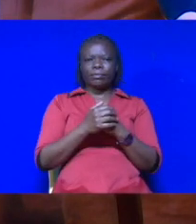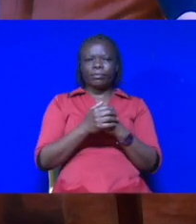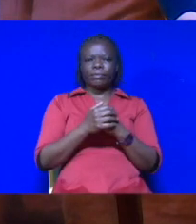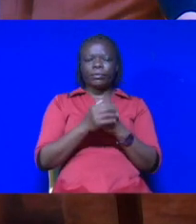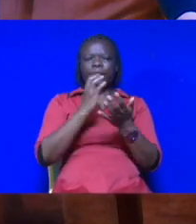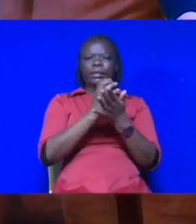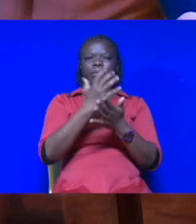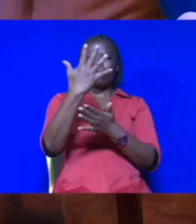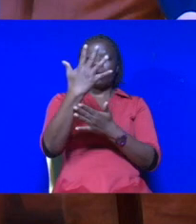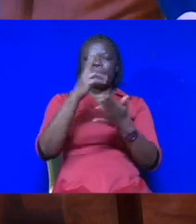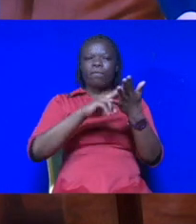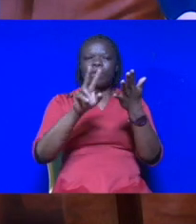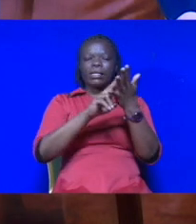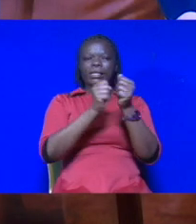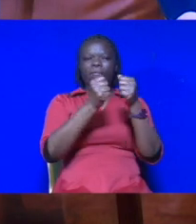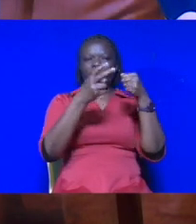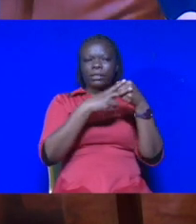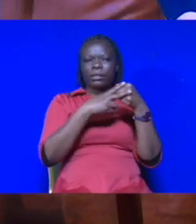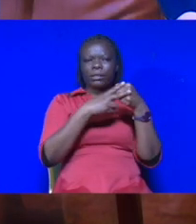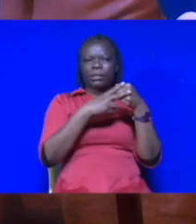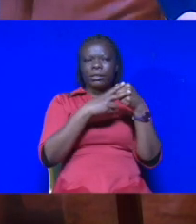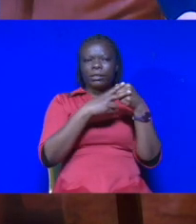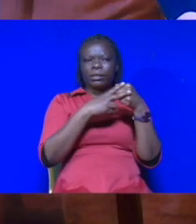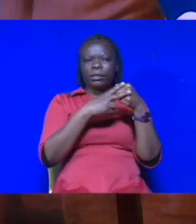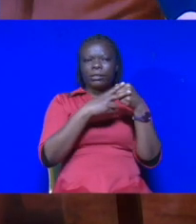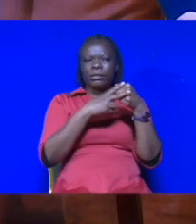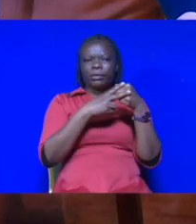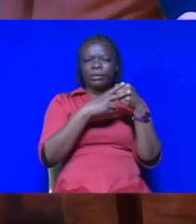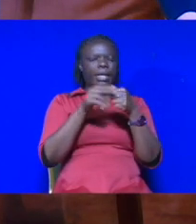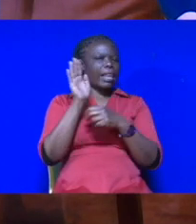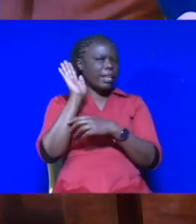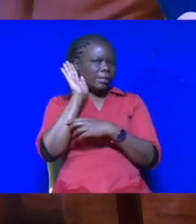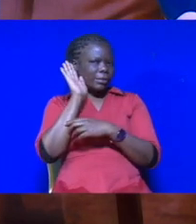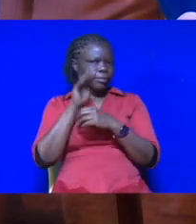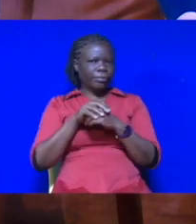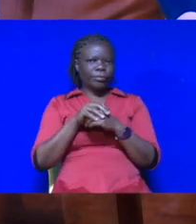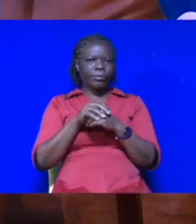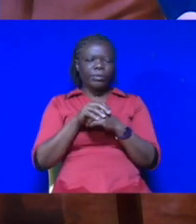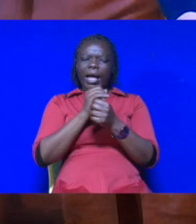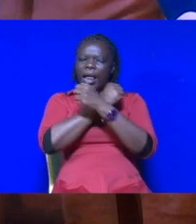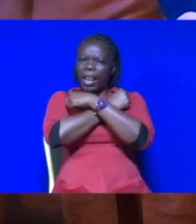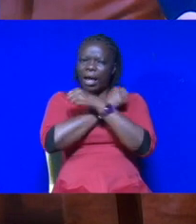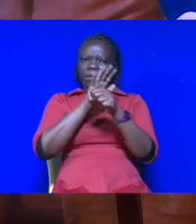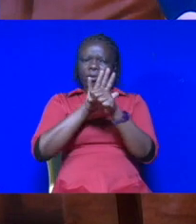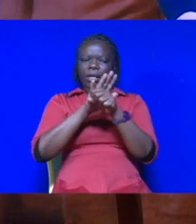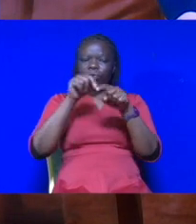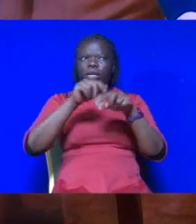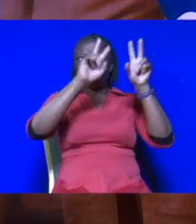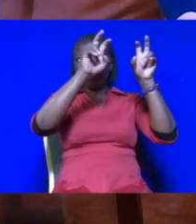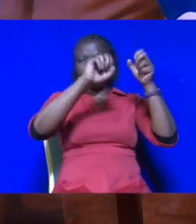tano na fungu la 17. Sikiliza fungu hili. Nalipenda na ndio msingi wa hubiri langu leo